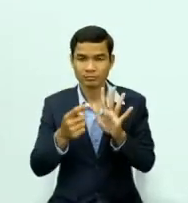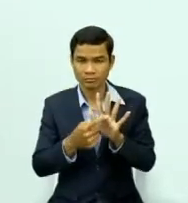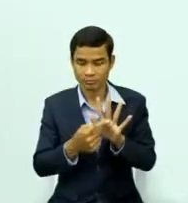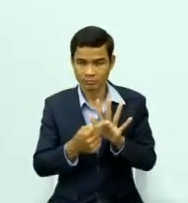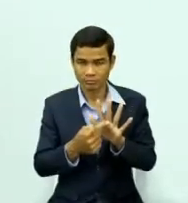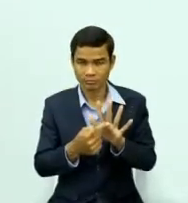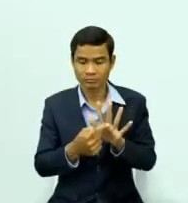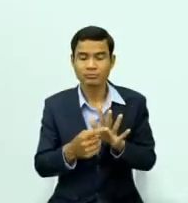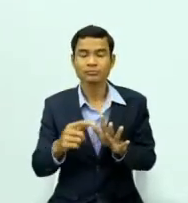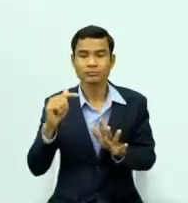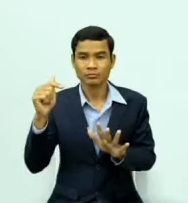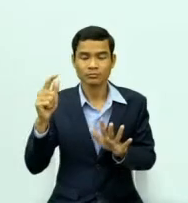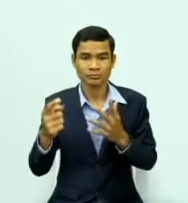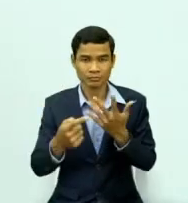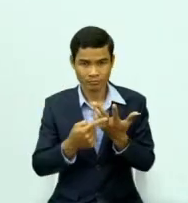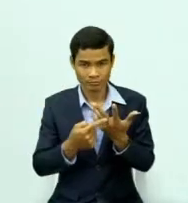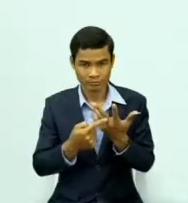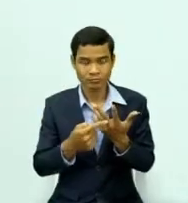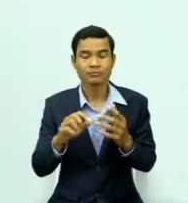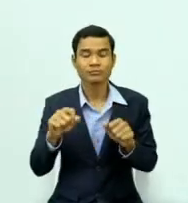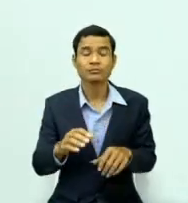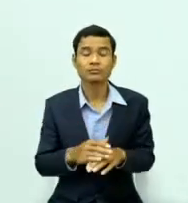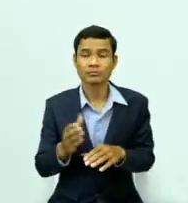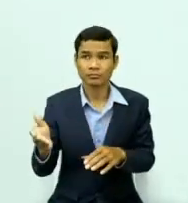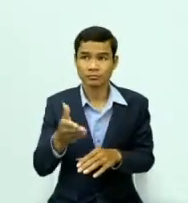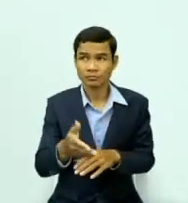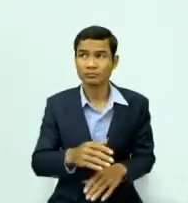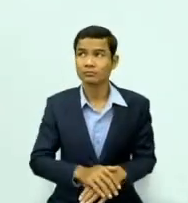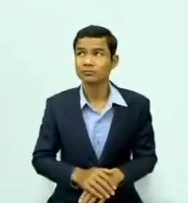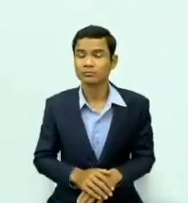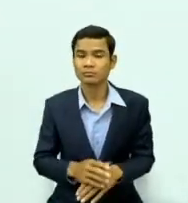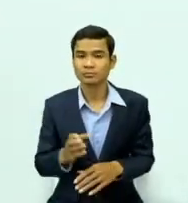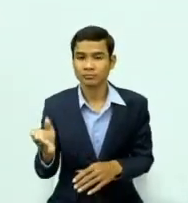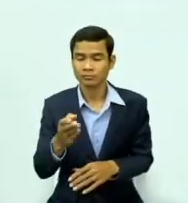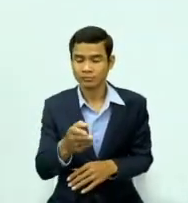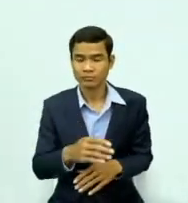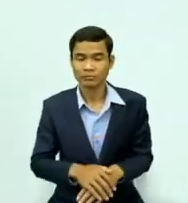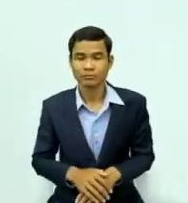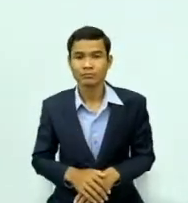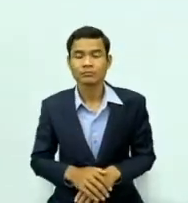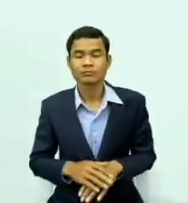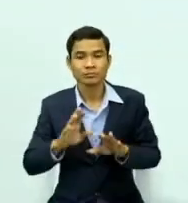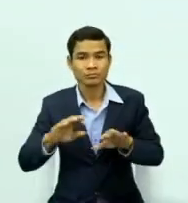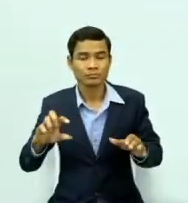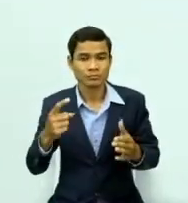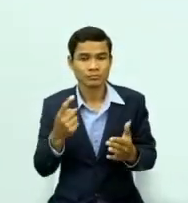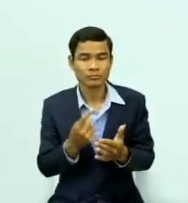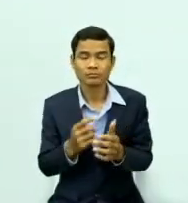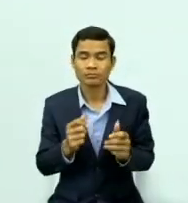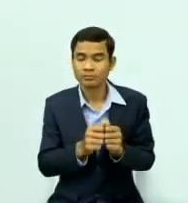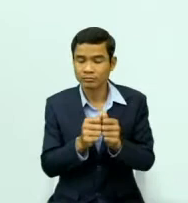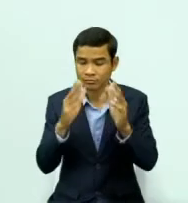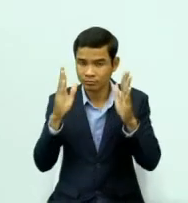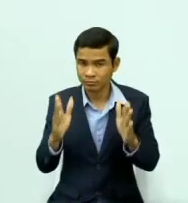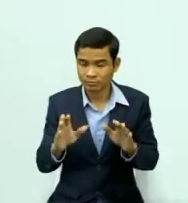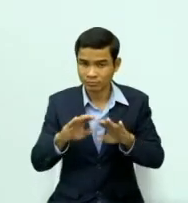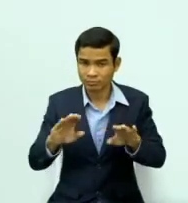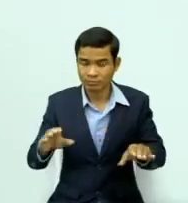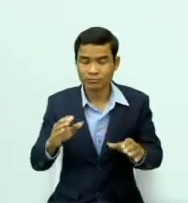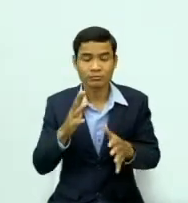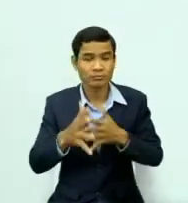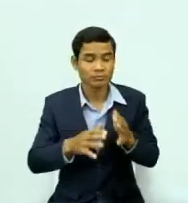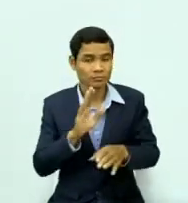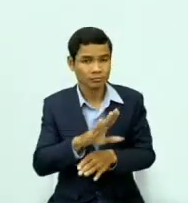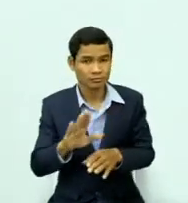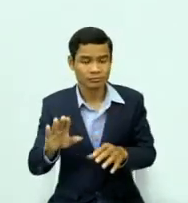Chà ngòm. Chà nè con. Tỏ ấy lời ní con bán cho luôn thuê cho mùi nẹ cổ hóa hả con thuê được luôn